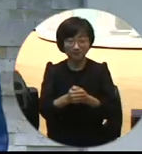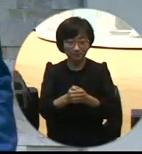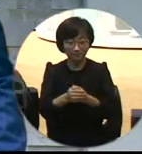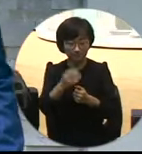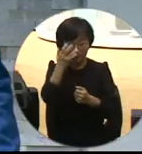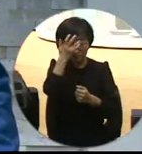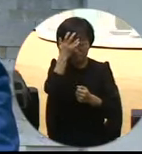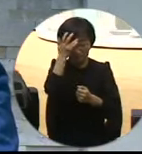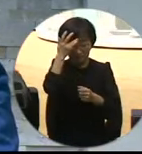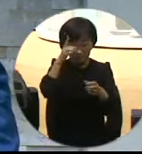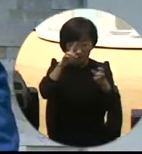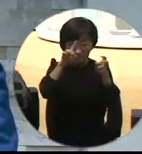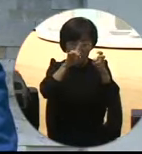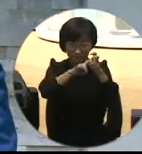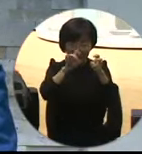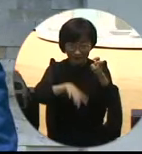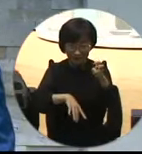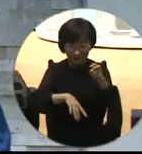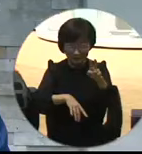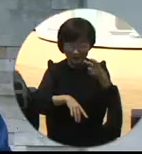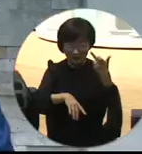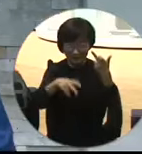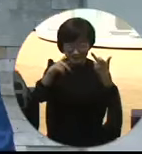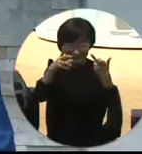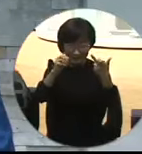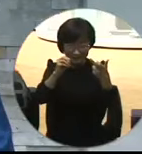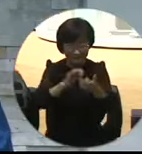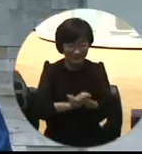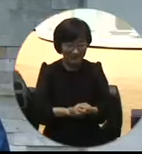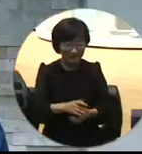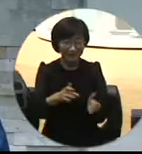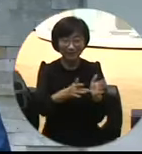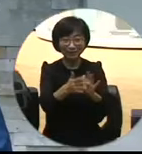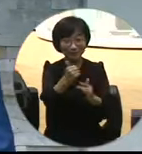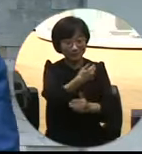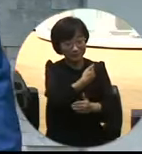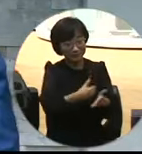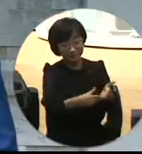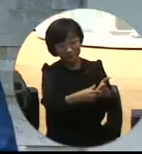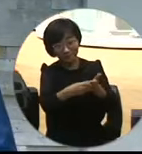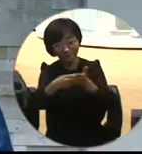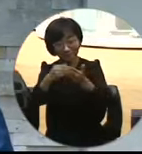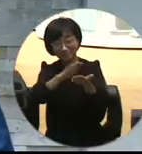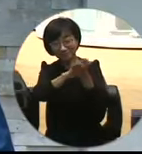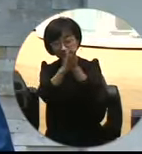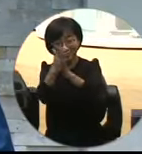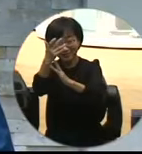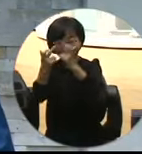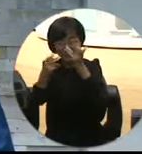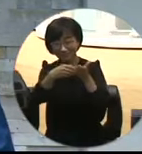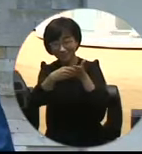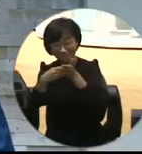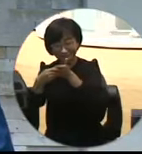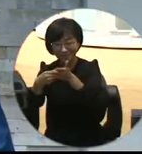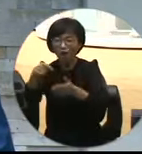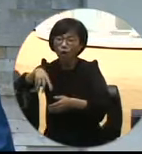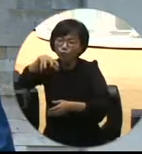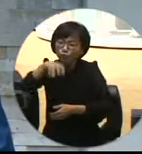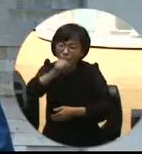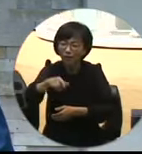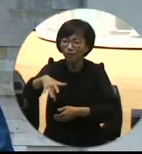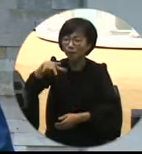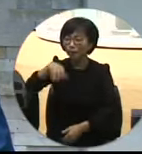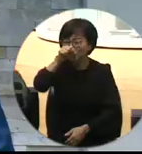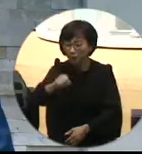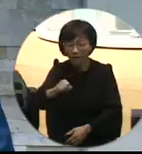나와 있습니다. 여기가 조사원이. 그냥 얘기해. 그냥 이게 좋은데. 여기가 조사원이. 목사님 뭘